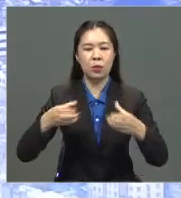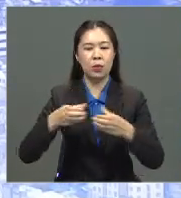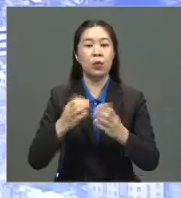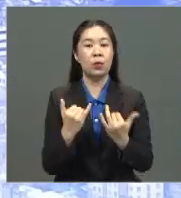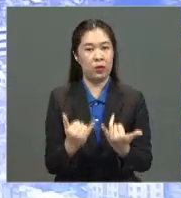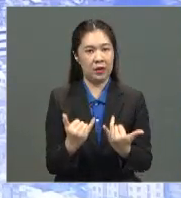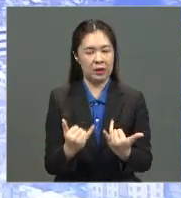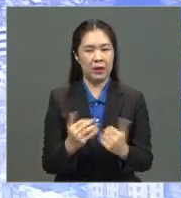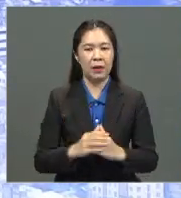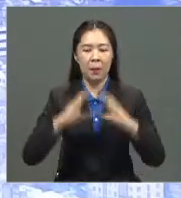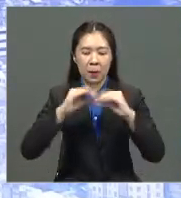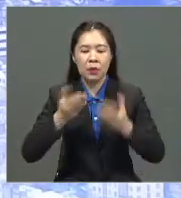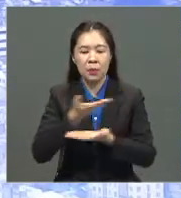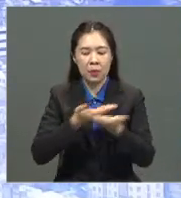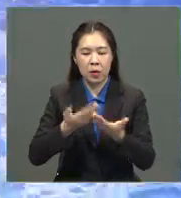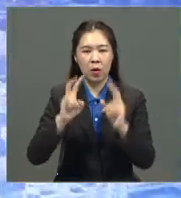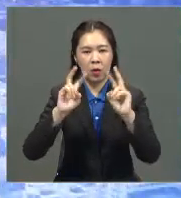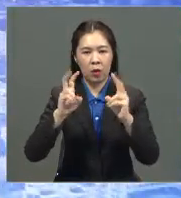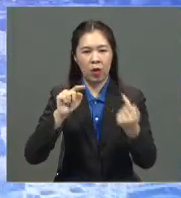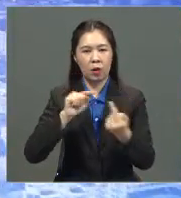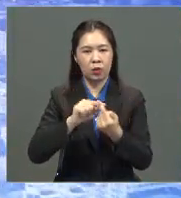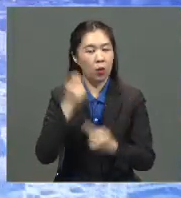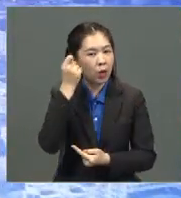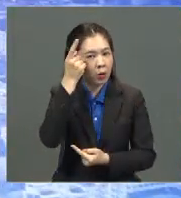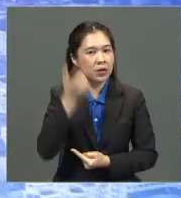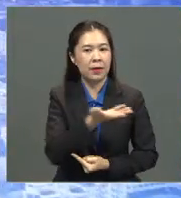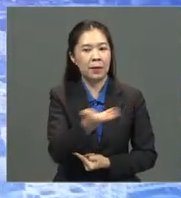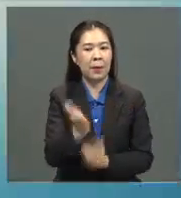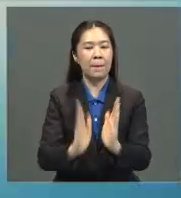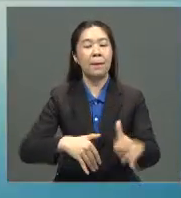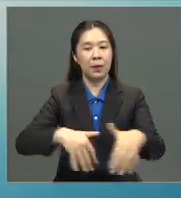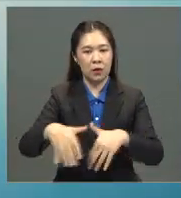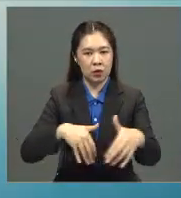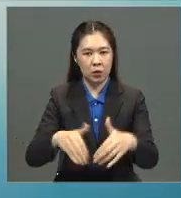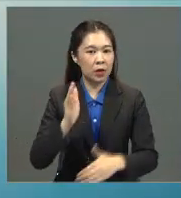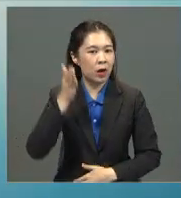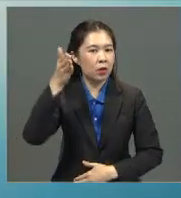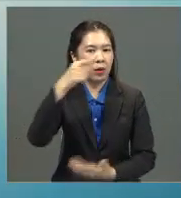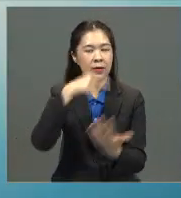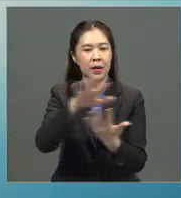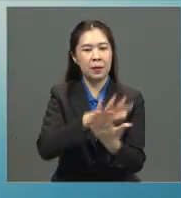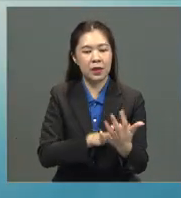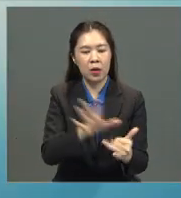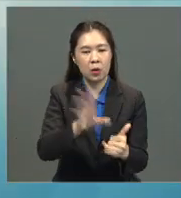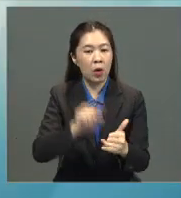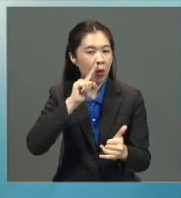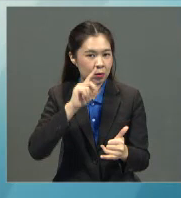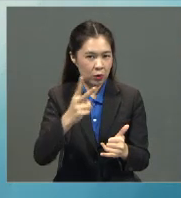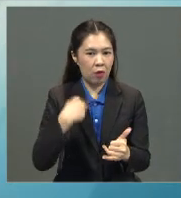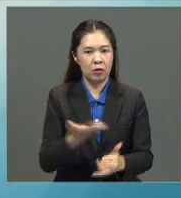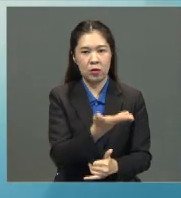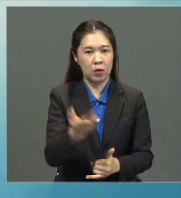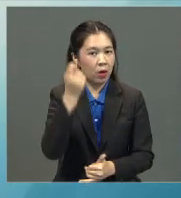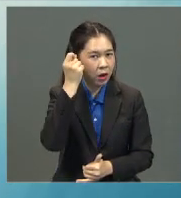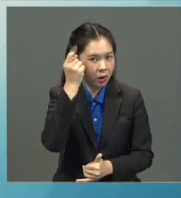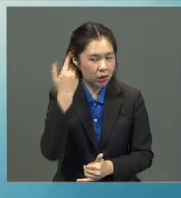เขาชุดใหญ่วันนี้ในการประชุมหารือกันในเรื่องการสร้างความเข้าใจกับประชาชนหากมีการติดเชื้อให้ประเทศขึ้อีกครั้งได้กลับวัดทุกคน